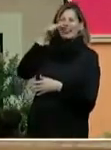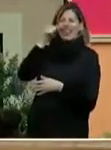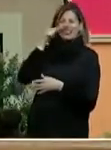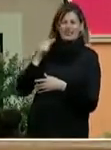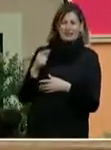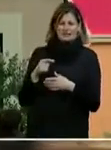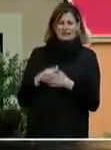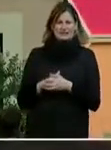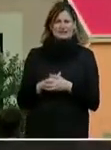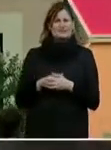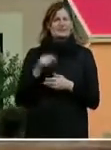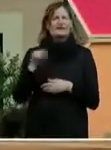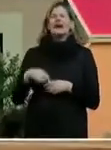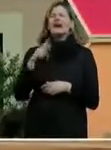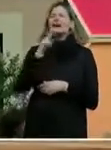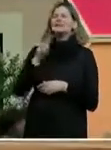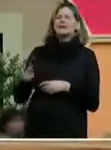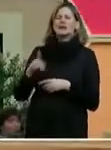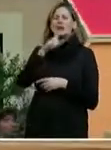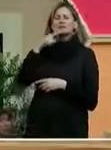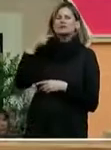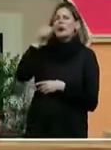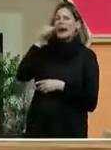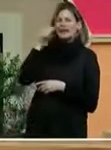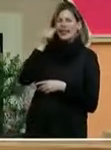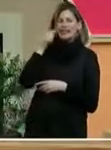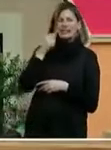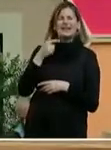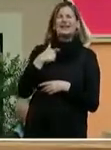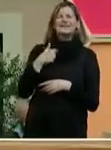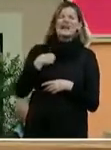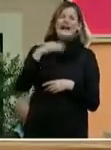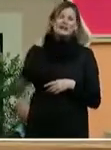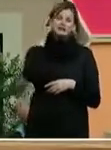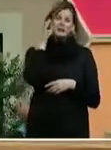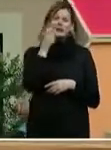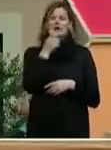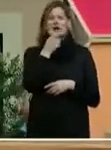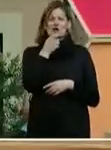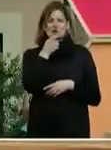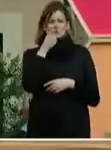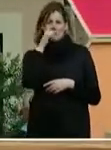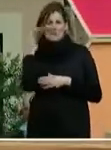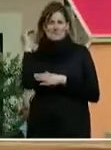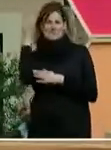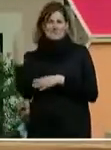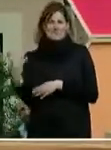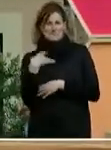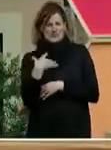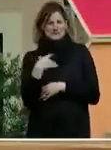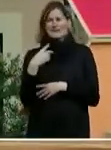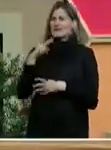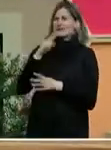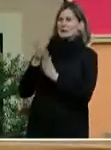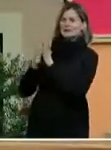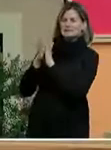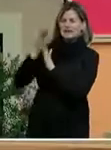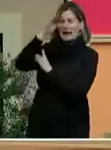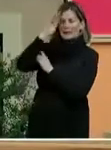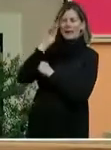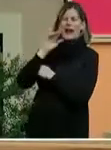Ens diu que ell és un sugar daddy i que a les mujeres no es gusten mayores. I jo li diré avui al senyor Maragall que ens escolti